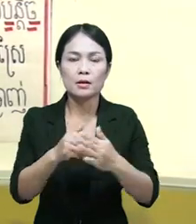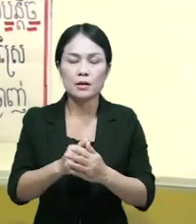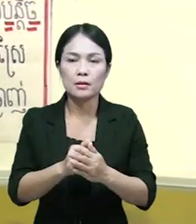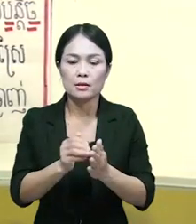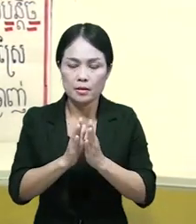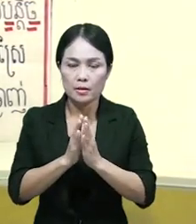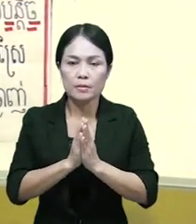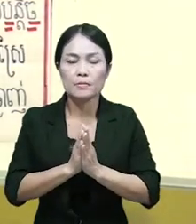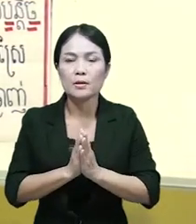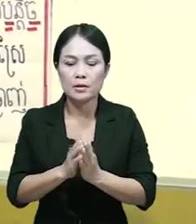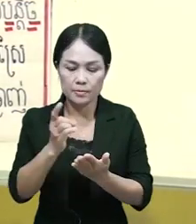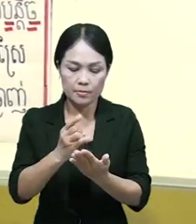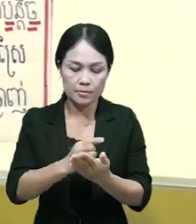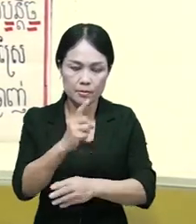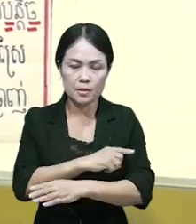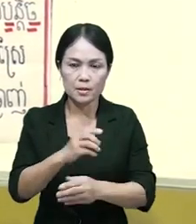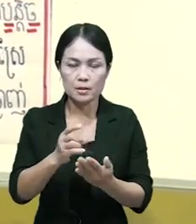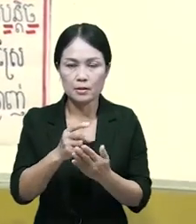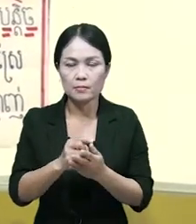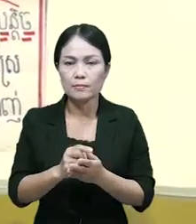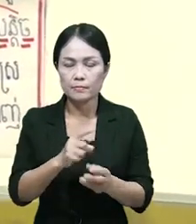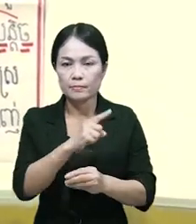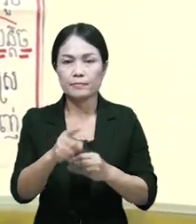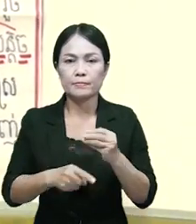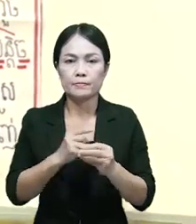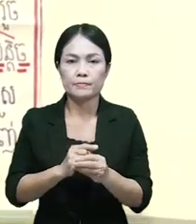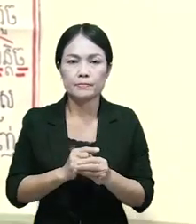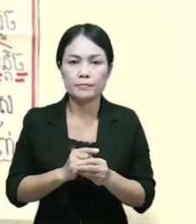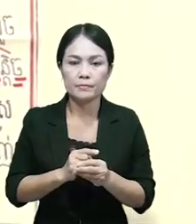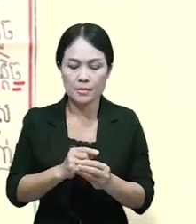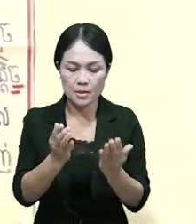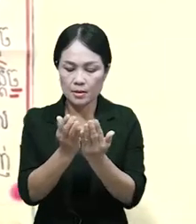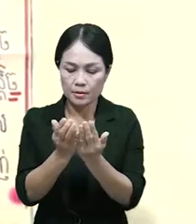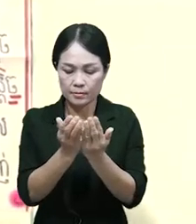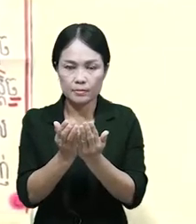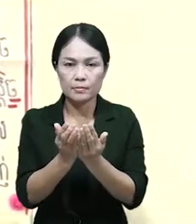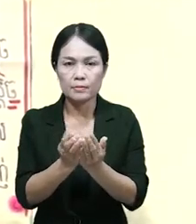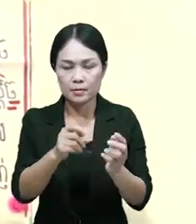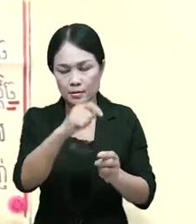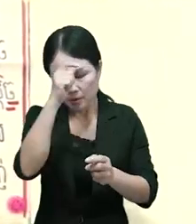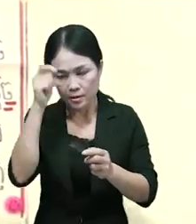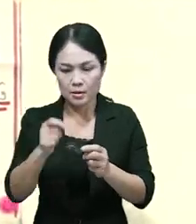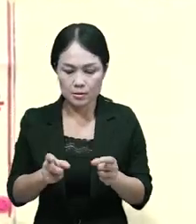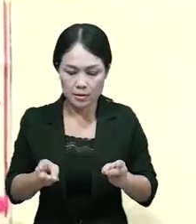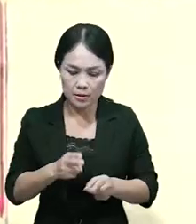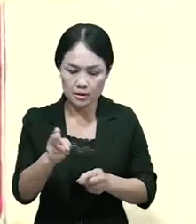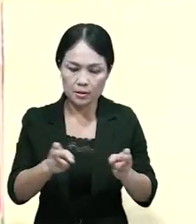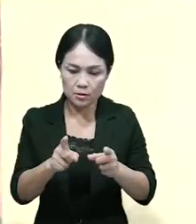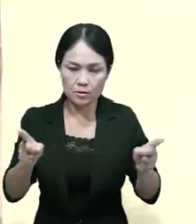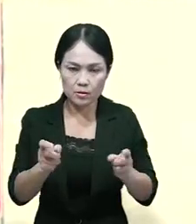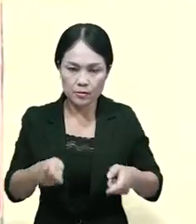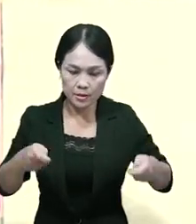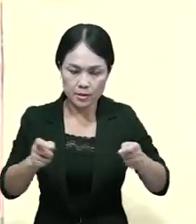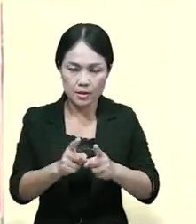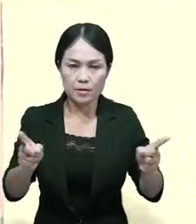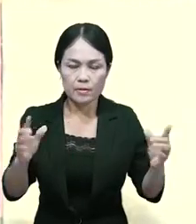ច្រើនអញ្ចឹងមេរៀនយើងថ្ងៃនេះអំពីអំណានចារឿងអន្ទងវែងឆ្នាំងវែងចប់ហើ